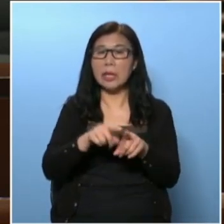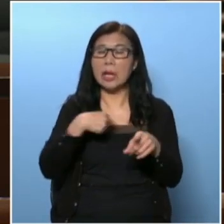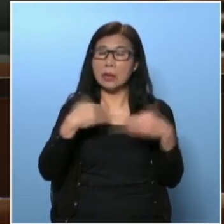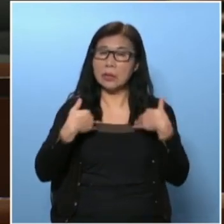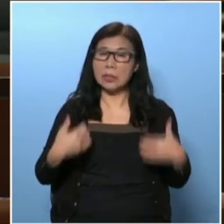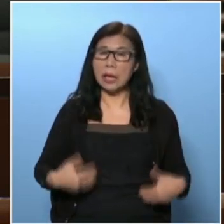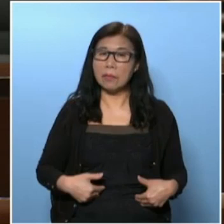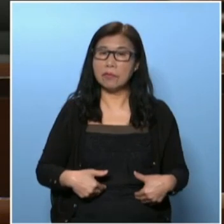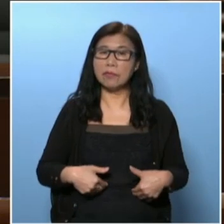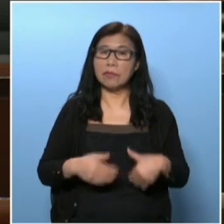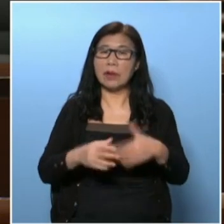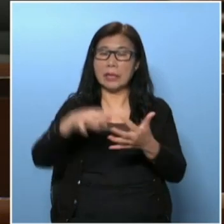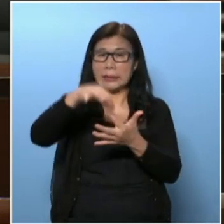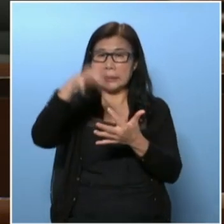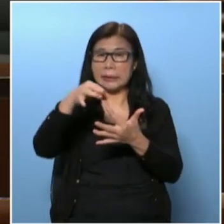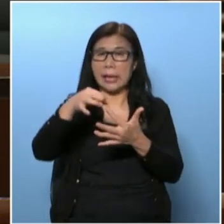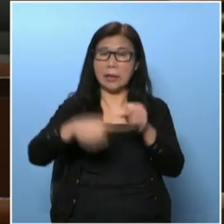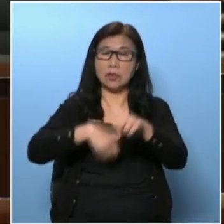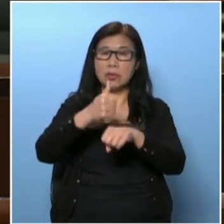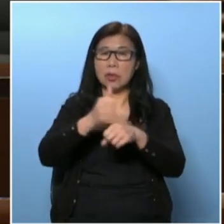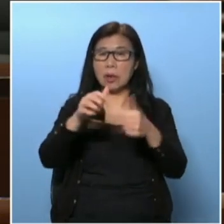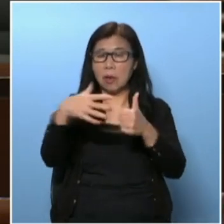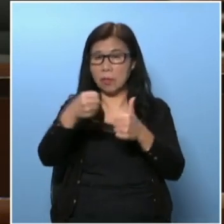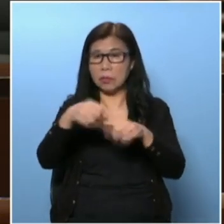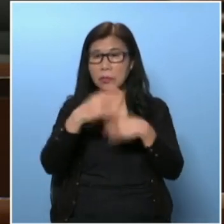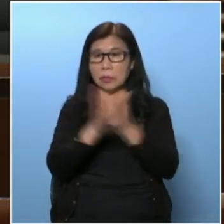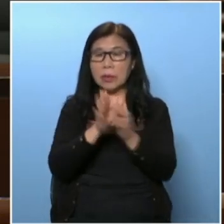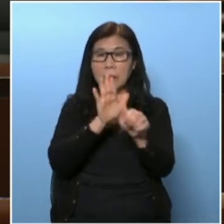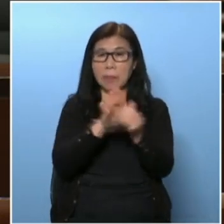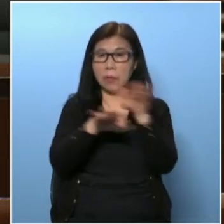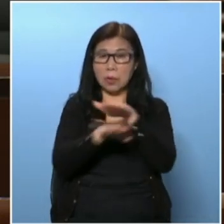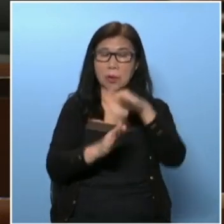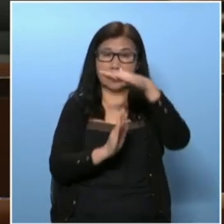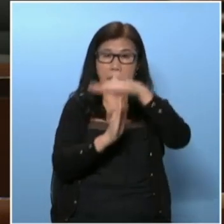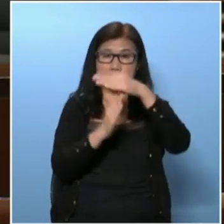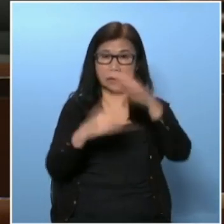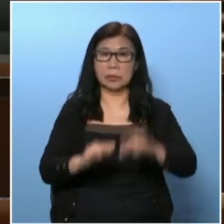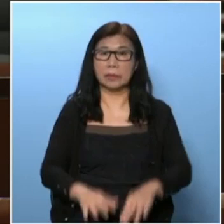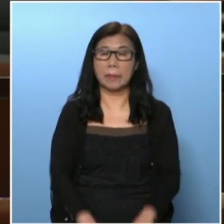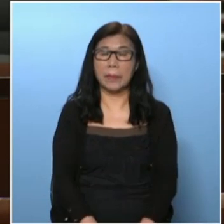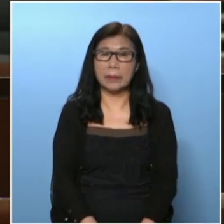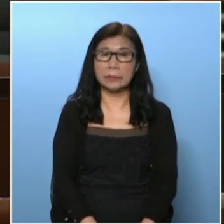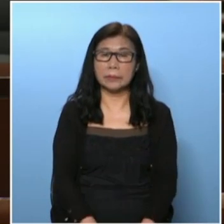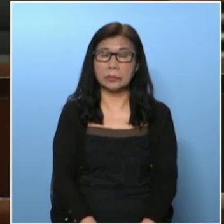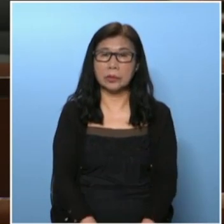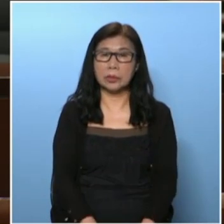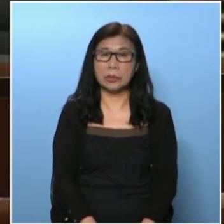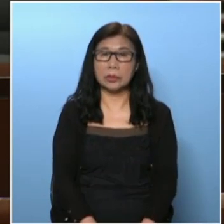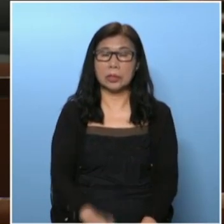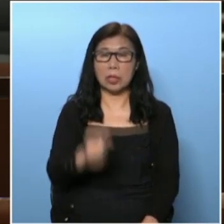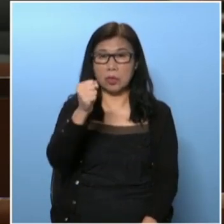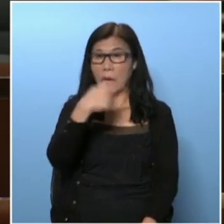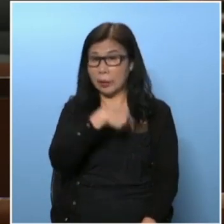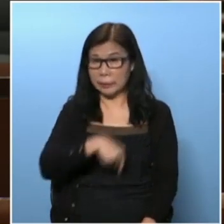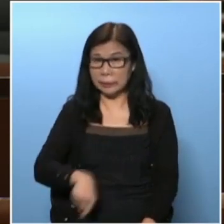會嘅主席咧？咁樣講到保安呢度已經停咗噶啦，即係話咧，其實涂謹申